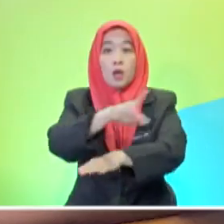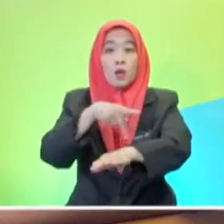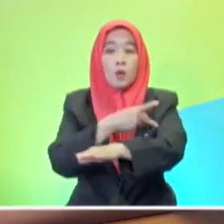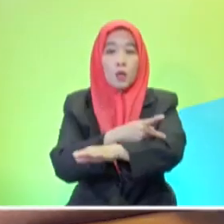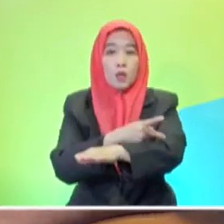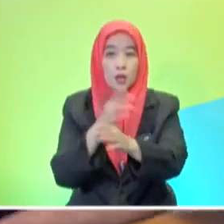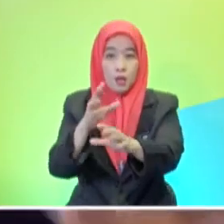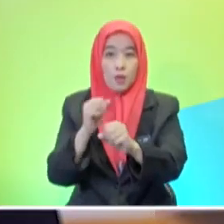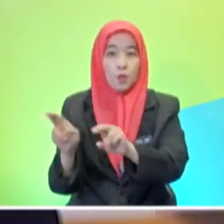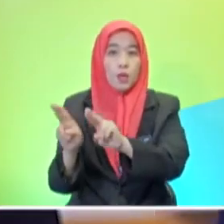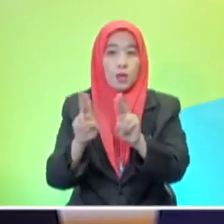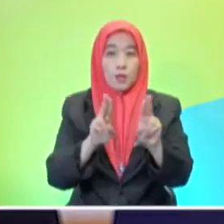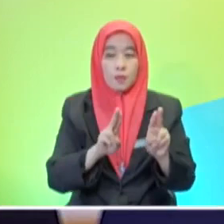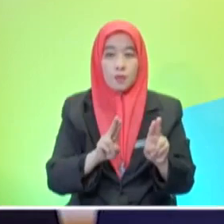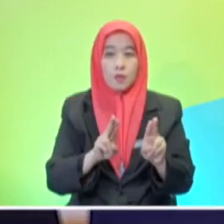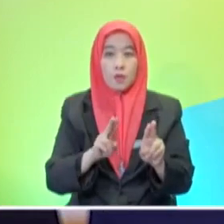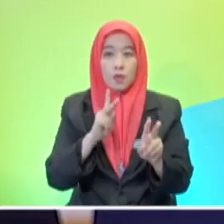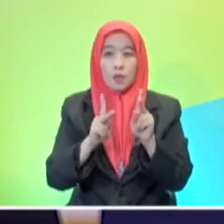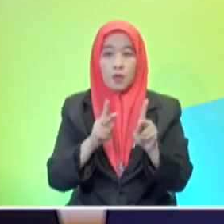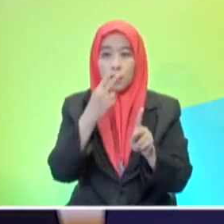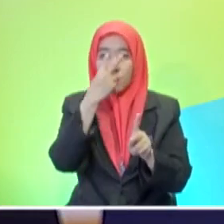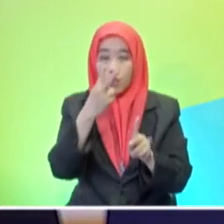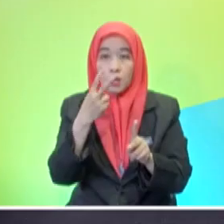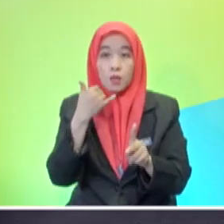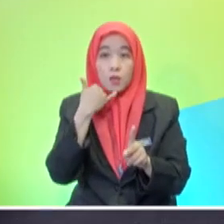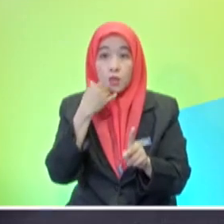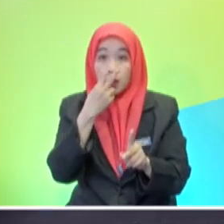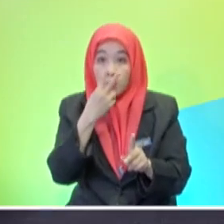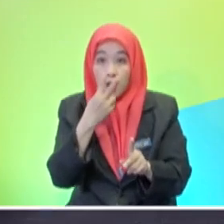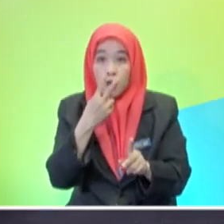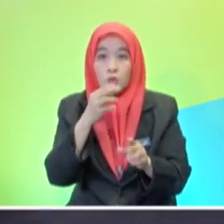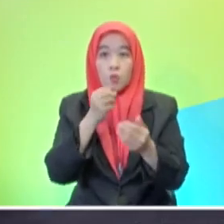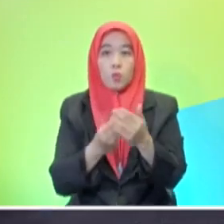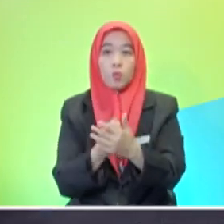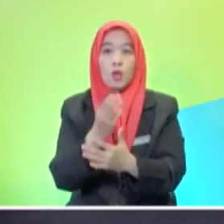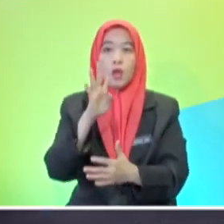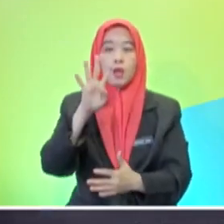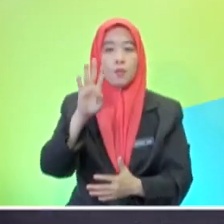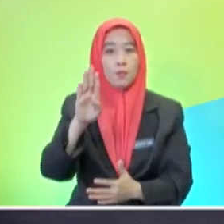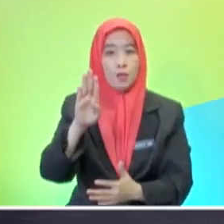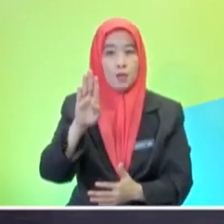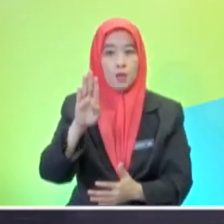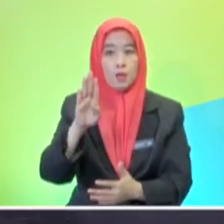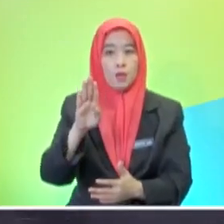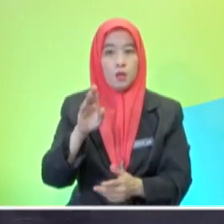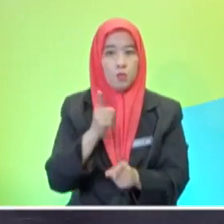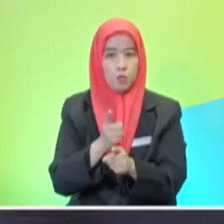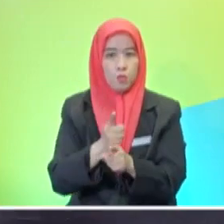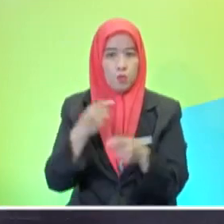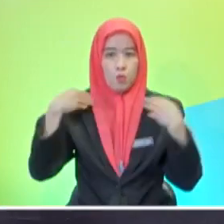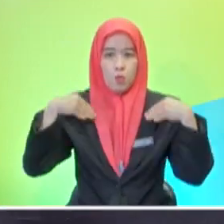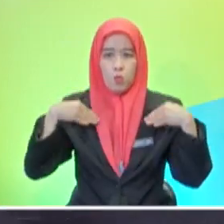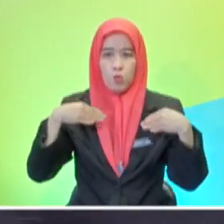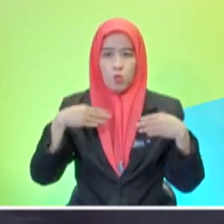udara juga. Okey. Dan kalau Syafika dapat lihat kat sini tumbuhan B kita, betul-betul. Subur ke layu ke macam